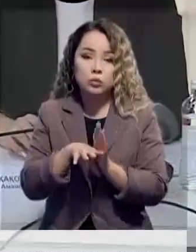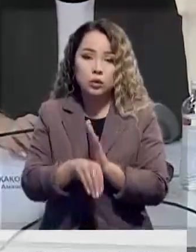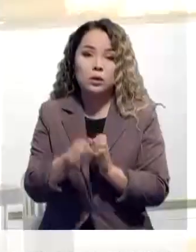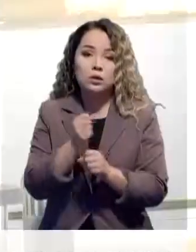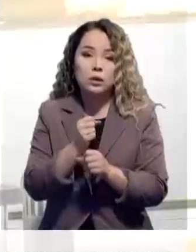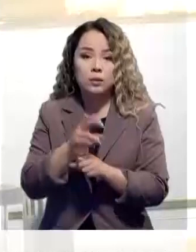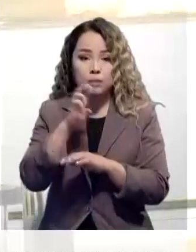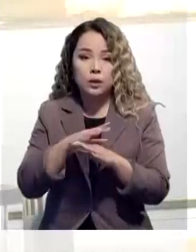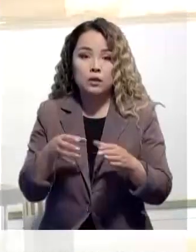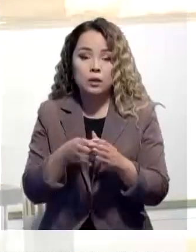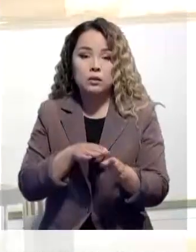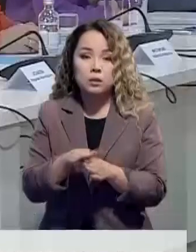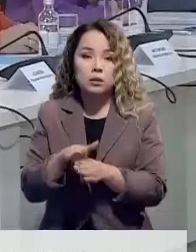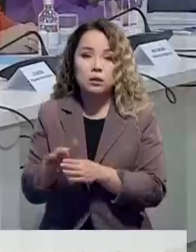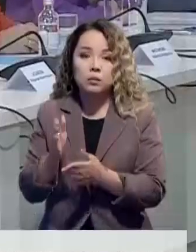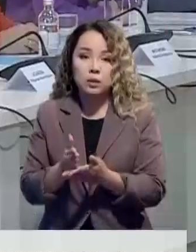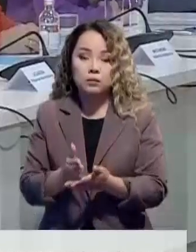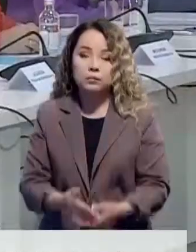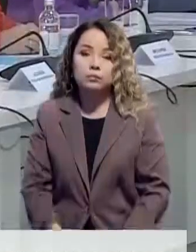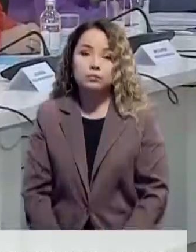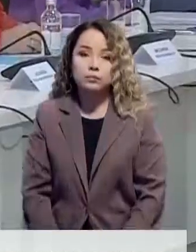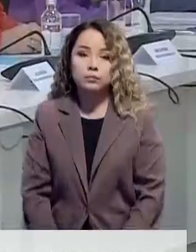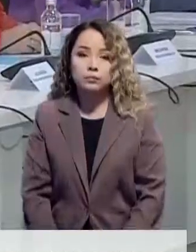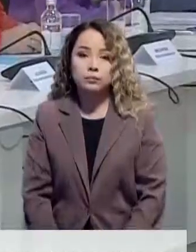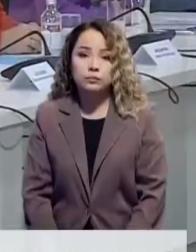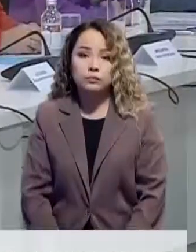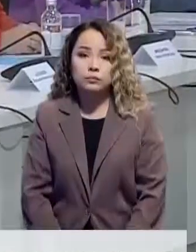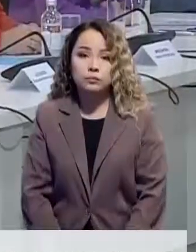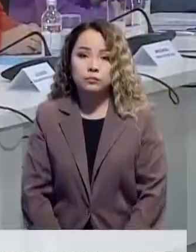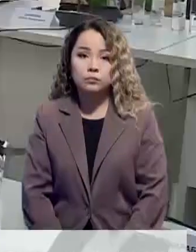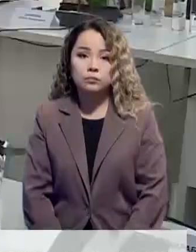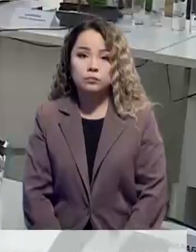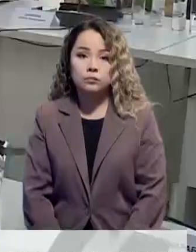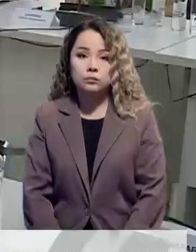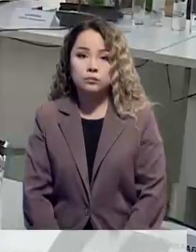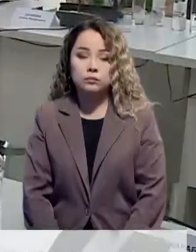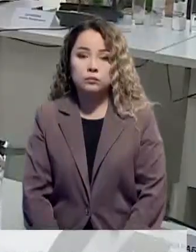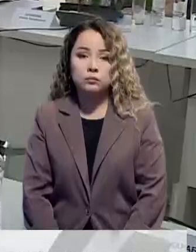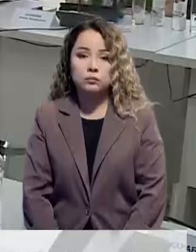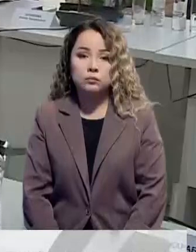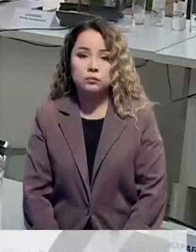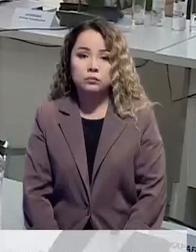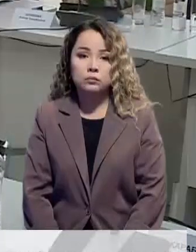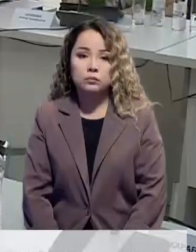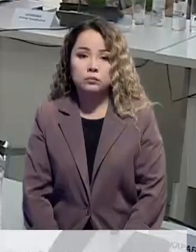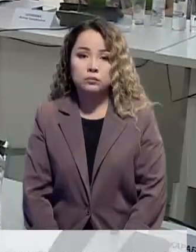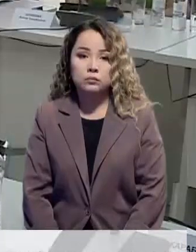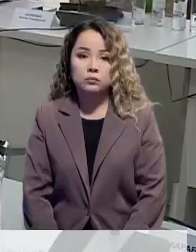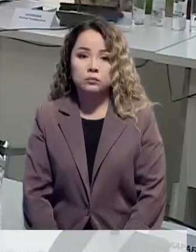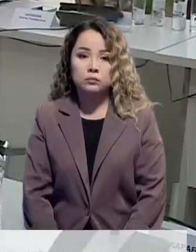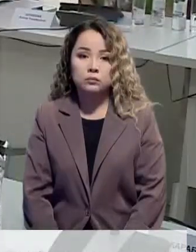сектормен бірлесіп жүзеге асырылады. Қорған Қонысбайұлы, Айнұр Қуатқызы, Мирлан Алтынбек, Бақытбек Нұртаев, хабар 24.